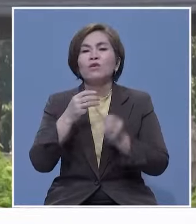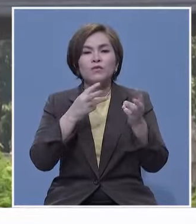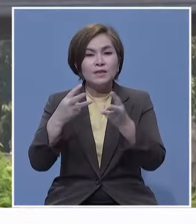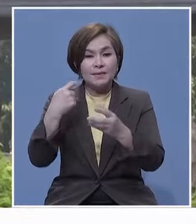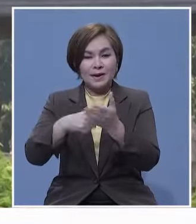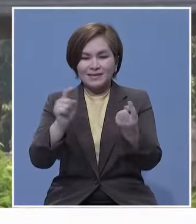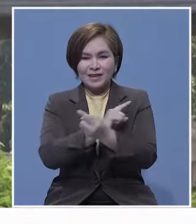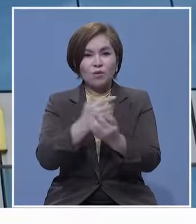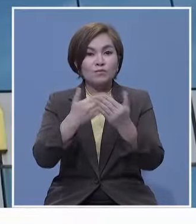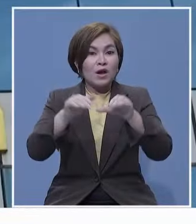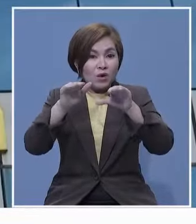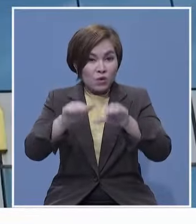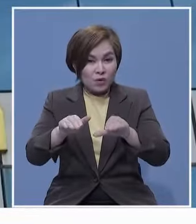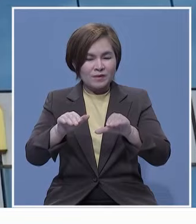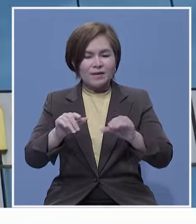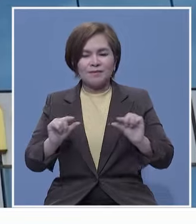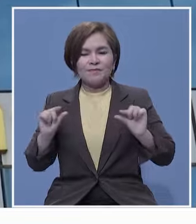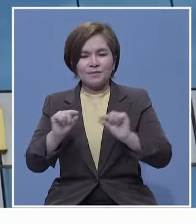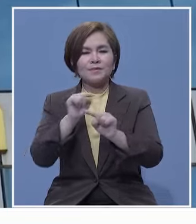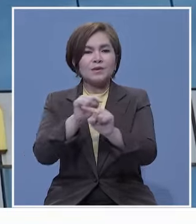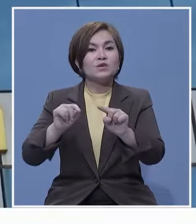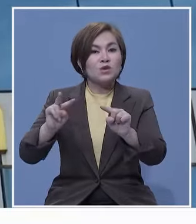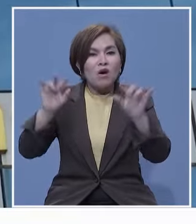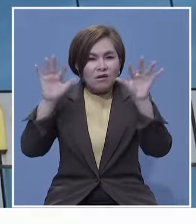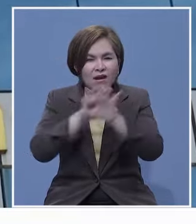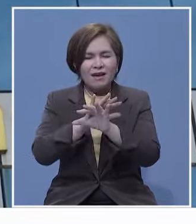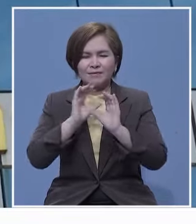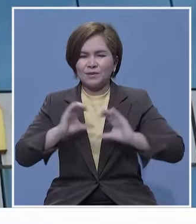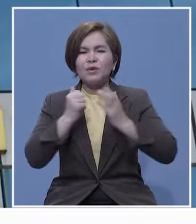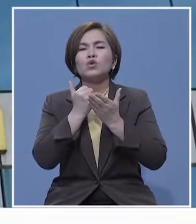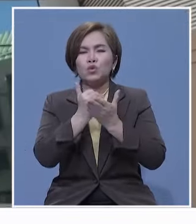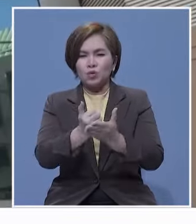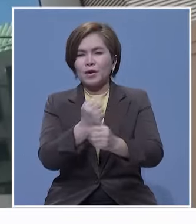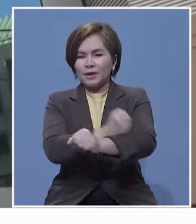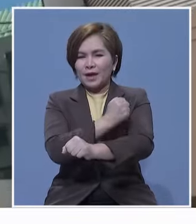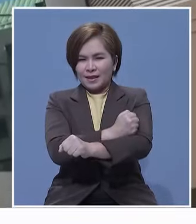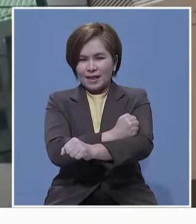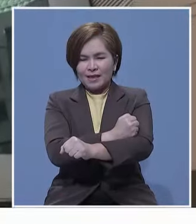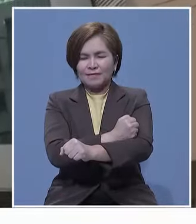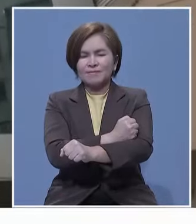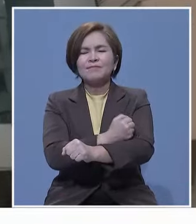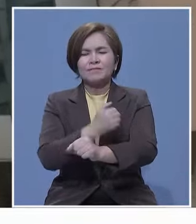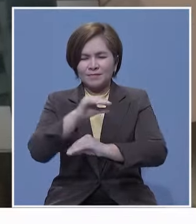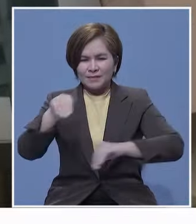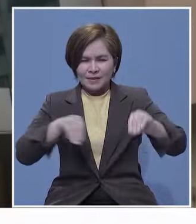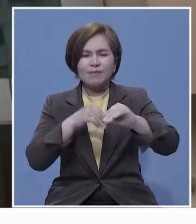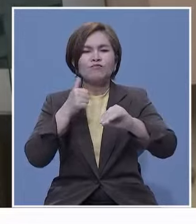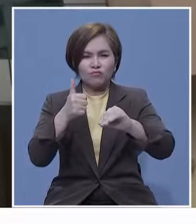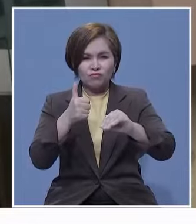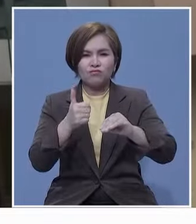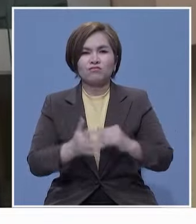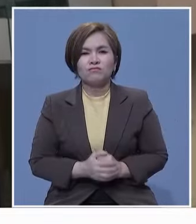ประกันสังคมเหลือ 2%เทียบเท่ากับการที่รัฐบาลช่วยรับภาระการขึ้นท่าแรงของนายจ้างนั่นเองนะครับ